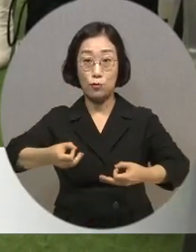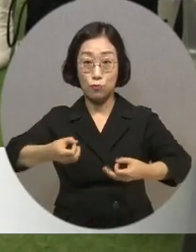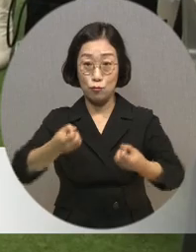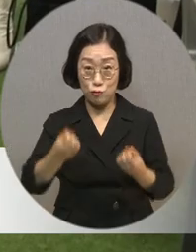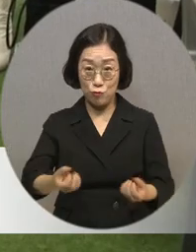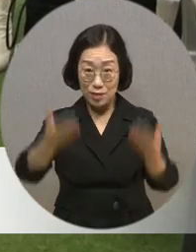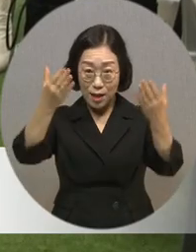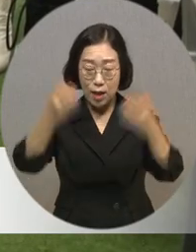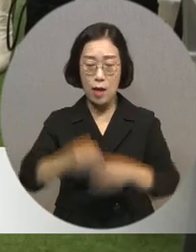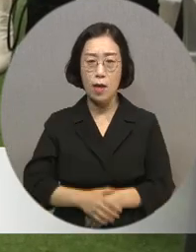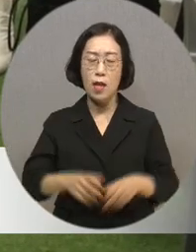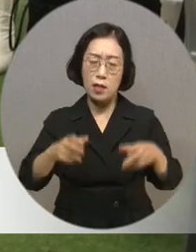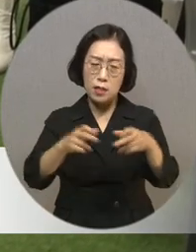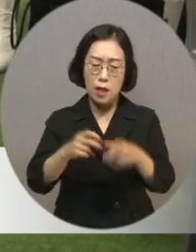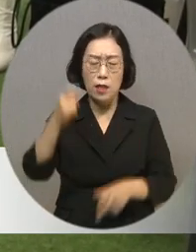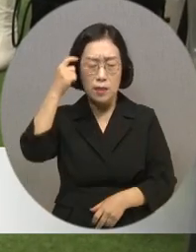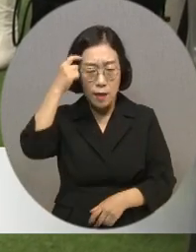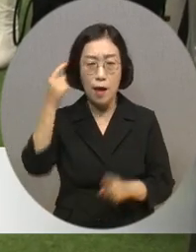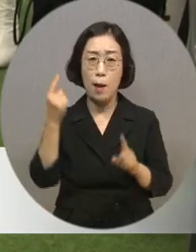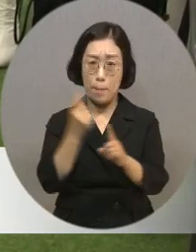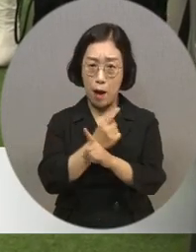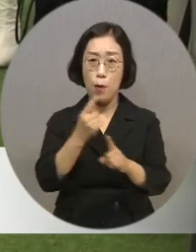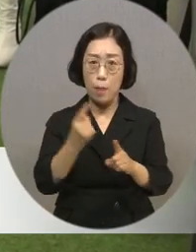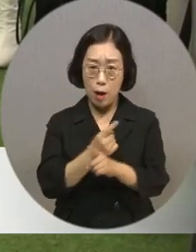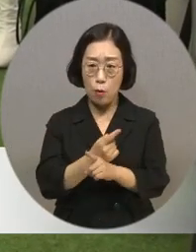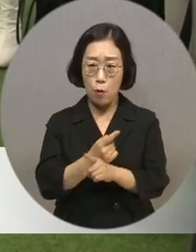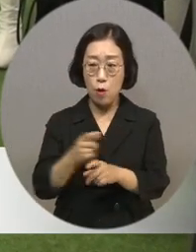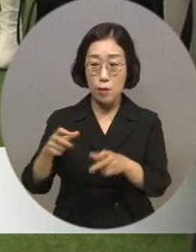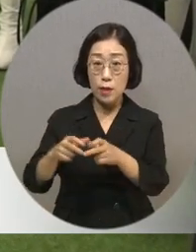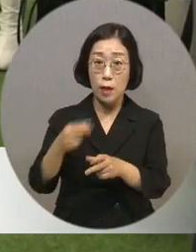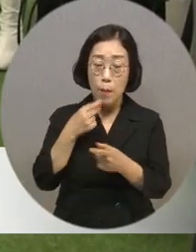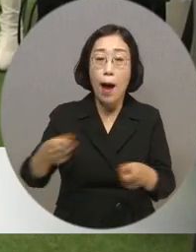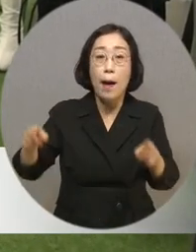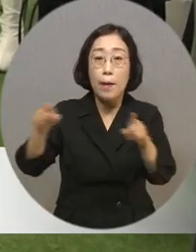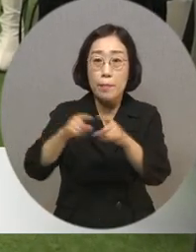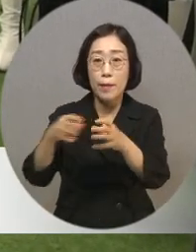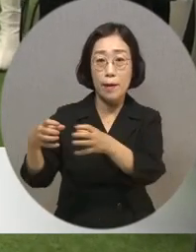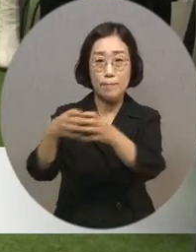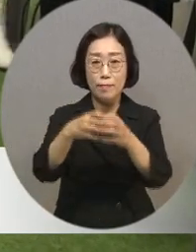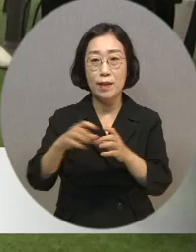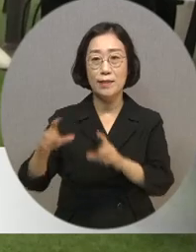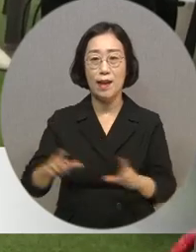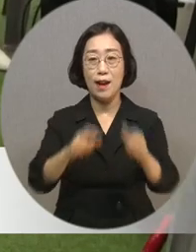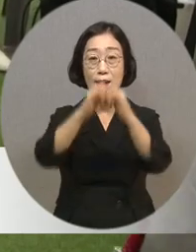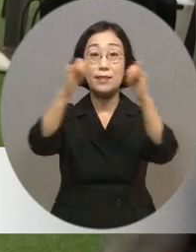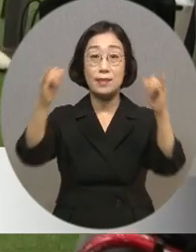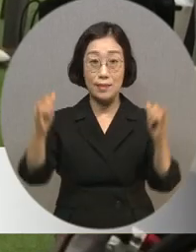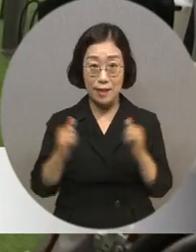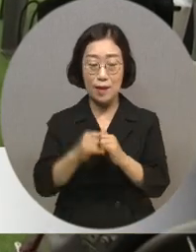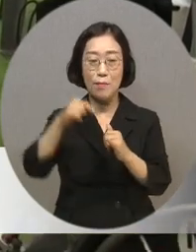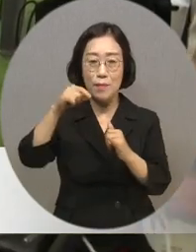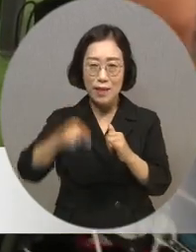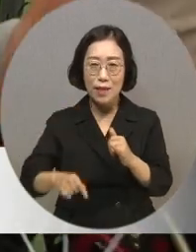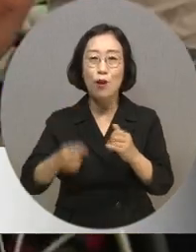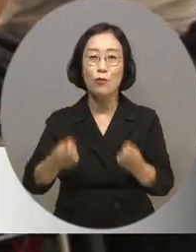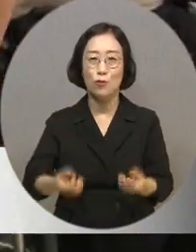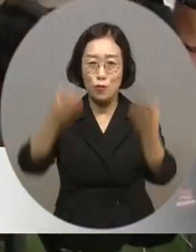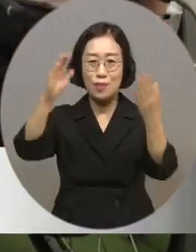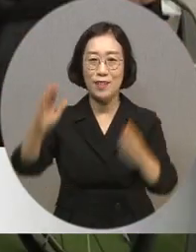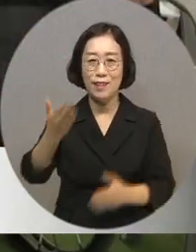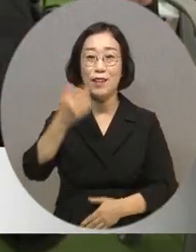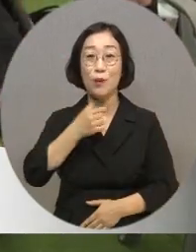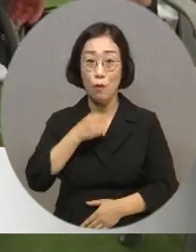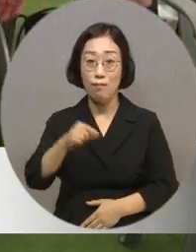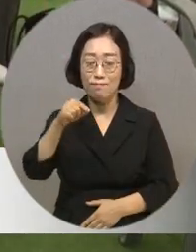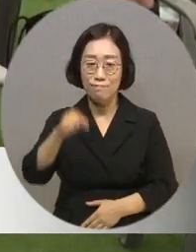인식이 확대되고 장애인과 비장애인이 함께 살아가는 그런 사회가 될 수 있는 역할하는 그런 배리어프리 영화제가 되기를 바랍니다. 앞으로 더욱더